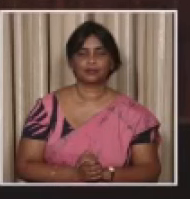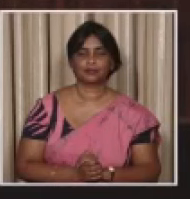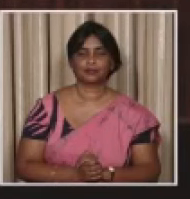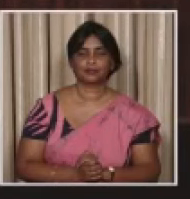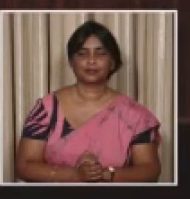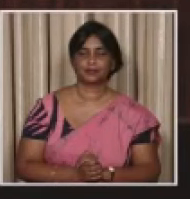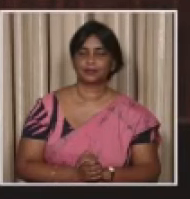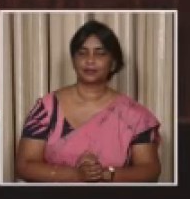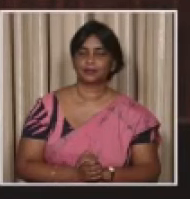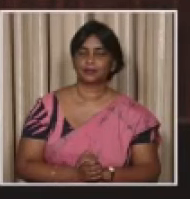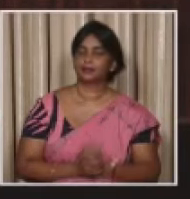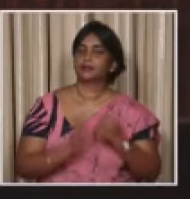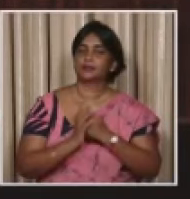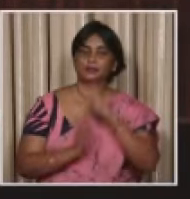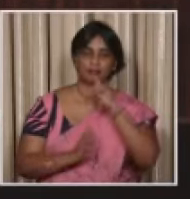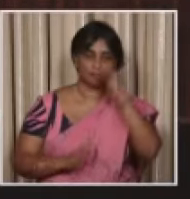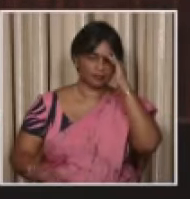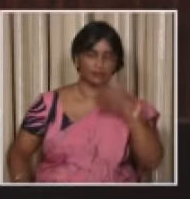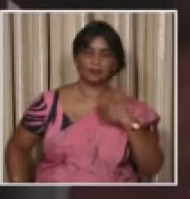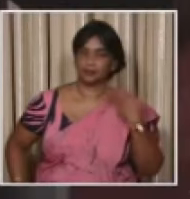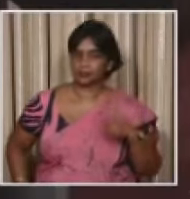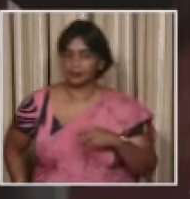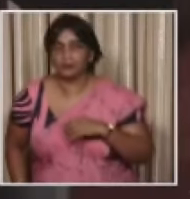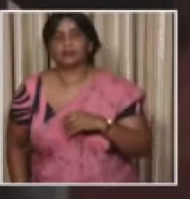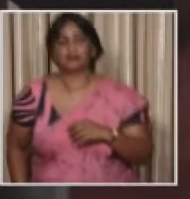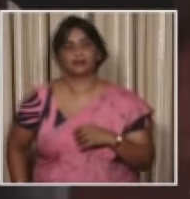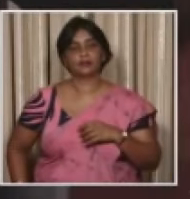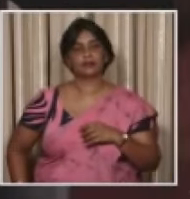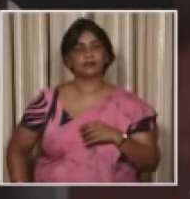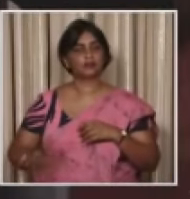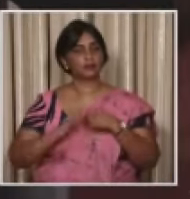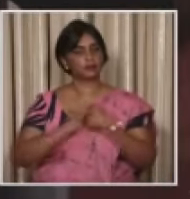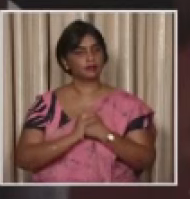කරනවා ගරු කතානායකතුමනි මම අවසන් කරනවා ගරු